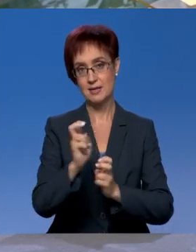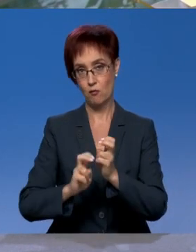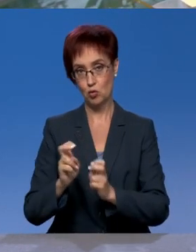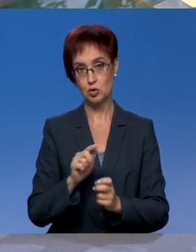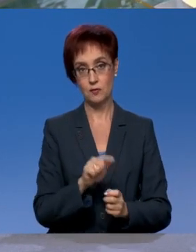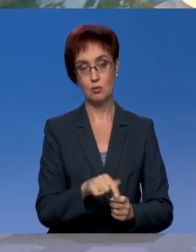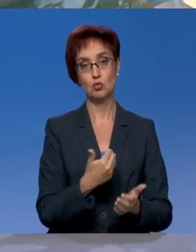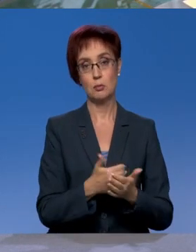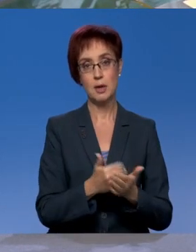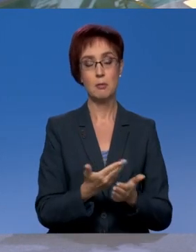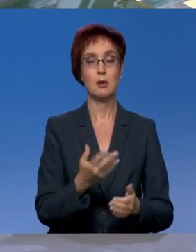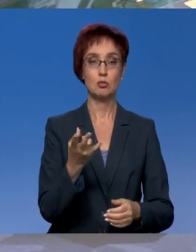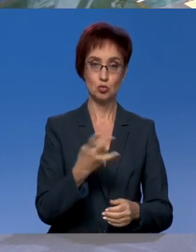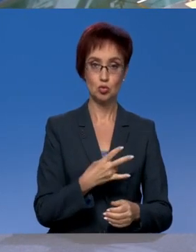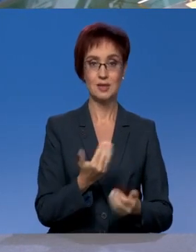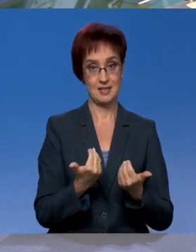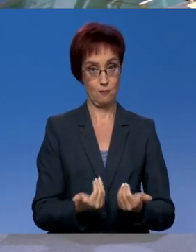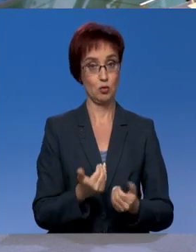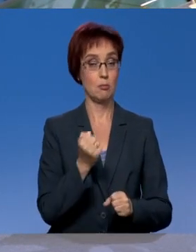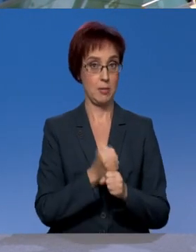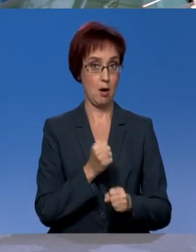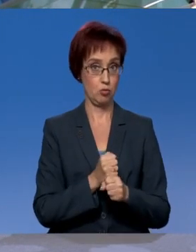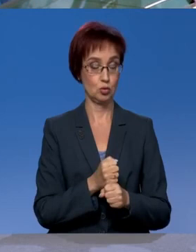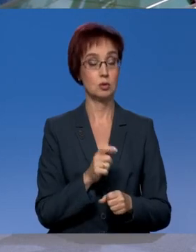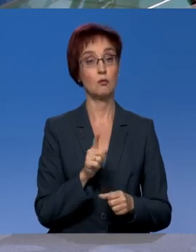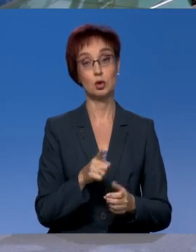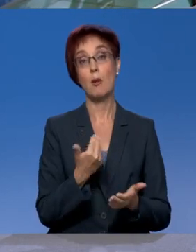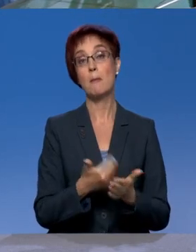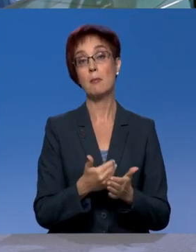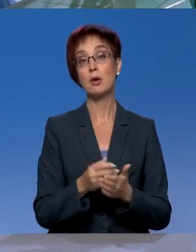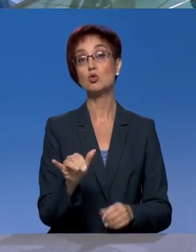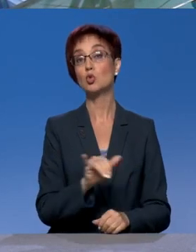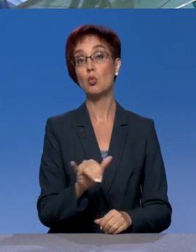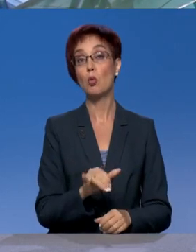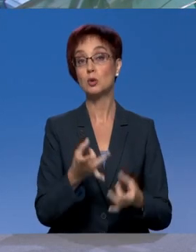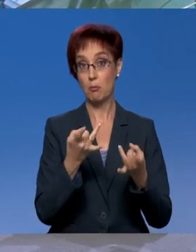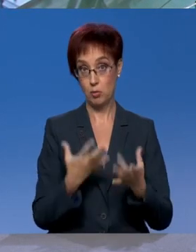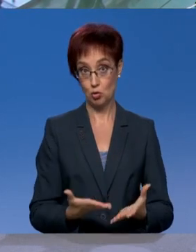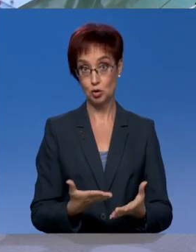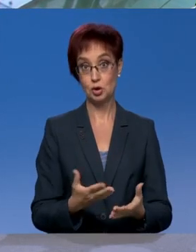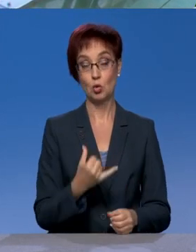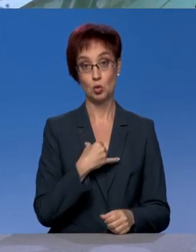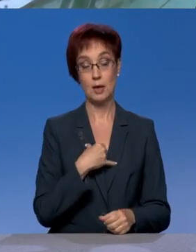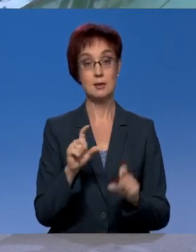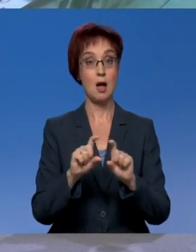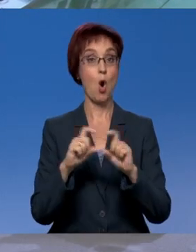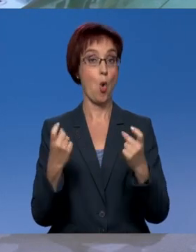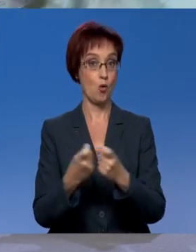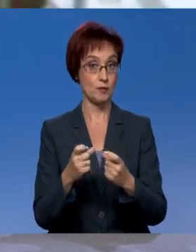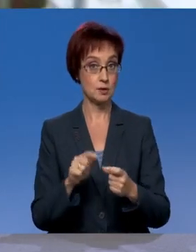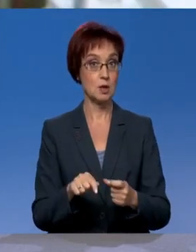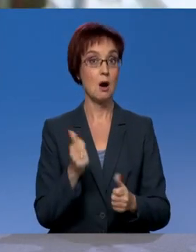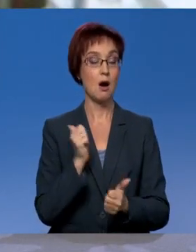ребят, надо сегодня поработать. Кстати, я приведу пример, допустим, вот с субботой проще у нас. У нас в офисе выходит 10-12 человек каждую